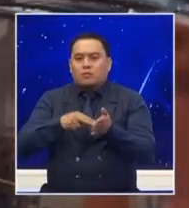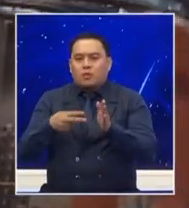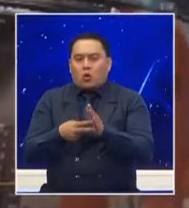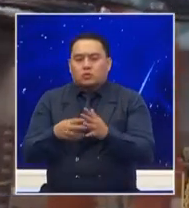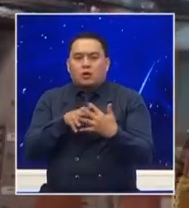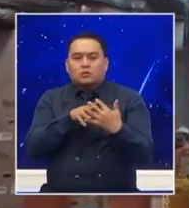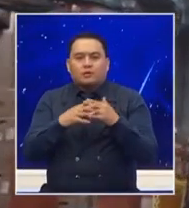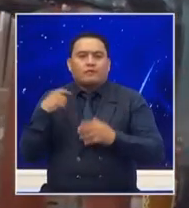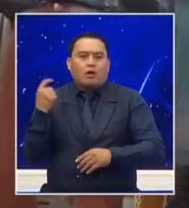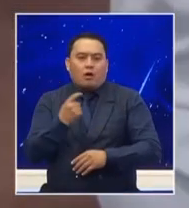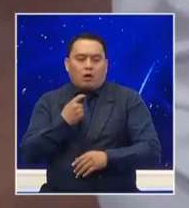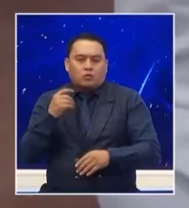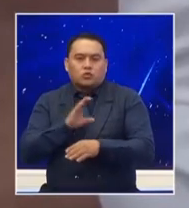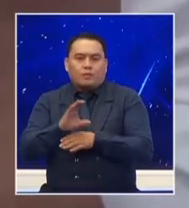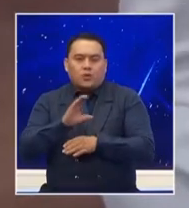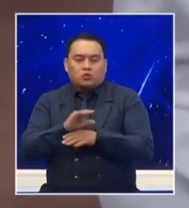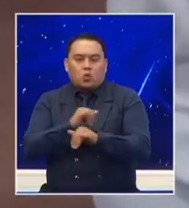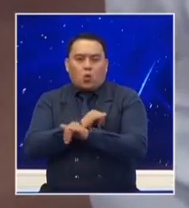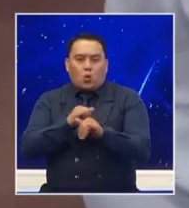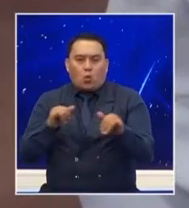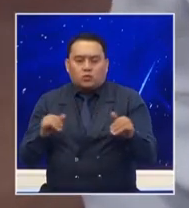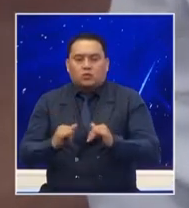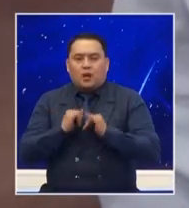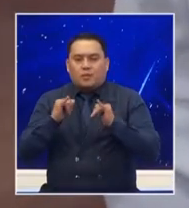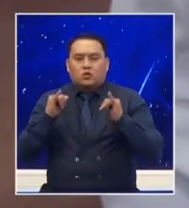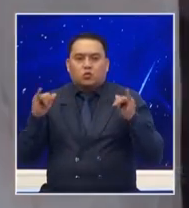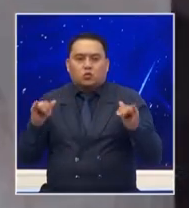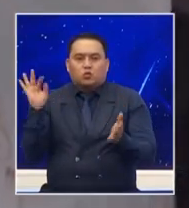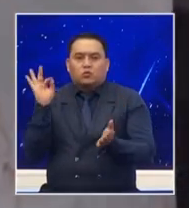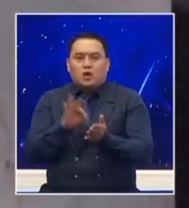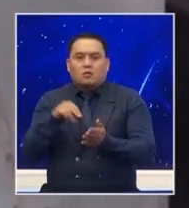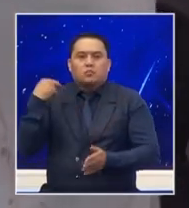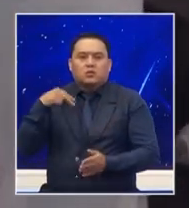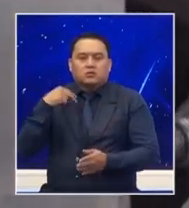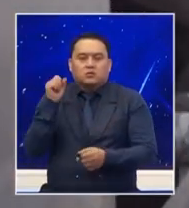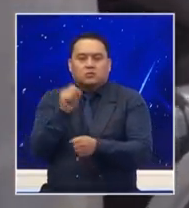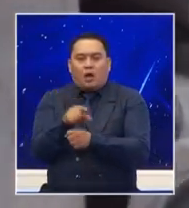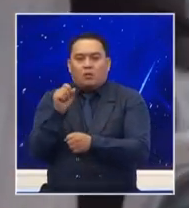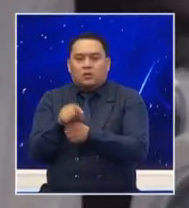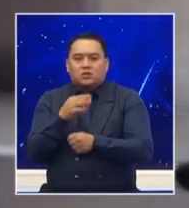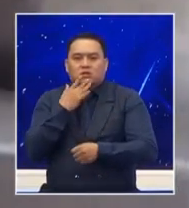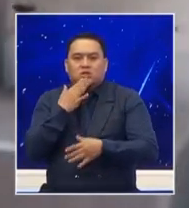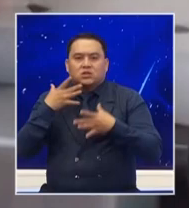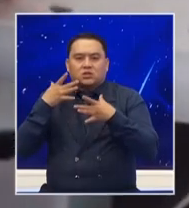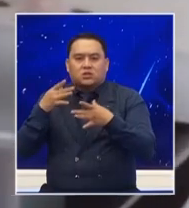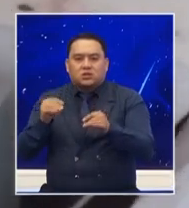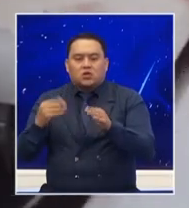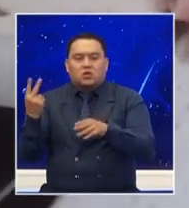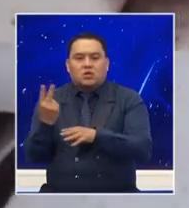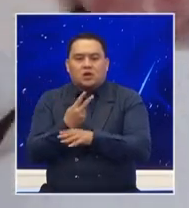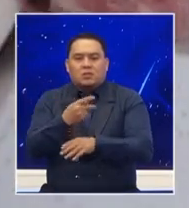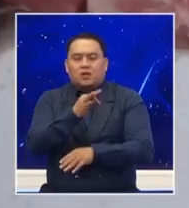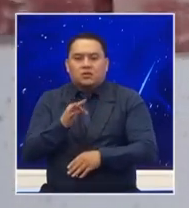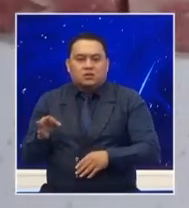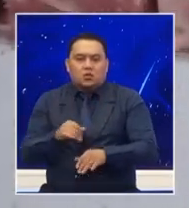ауыл шаруашылығы өнімдерін өндіруді есілеп, саланы дамыту. Президент тапсырмасына сәйкес экспорт көлемін